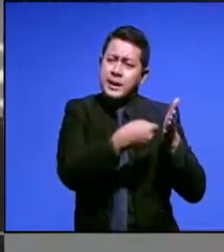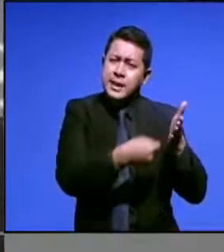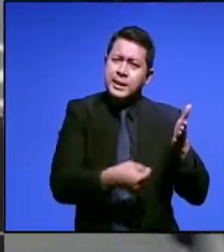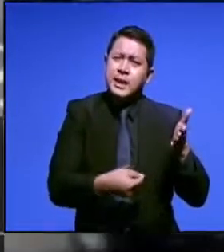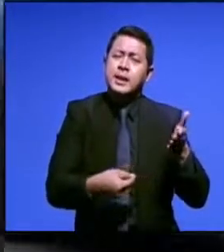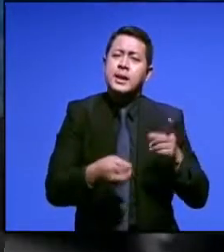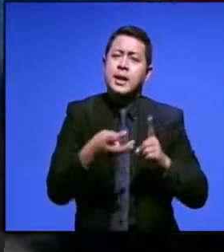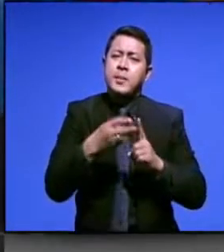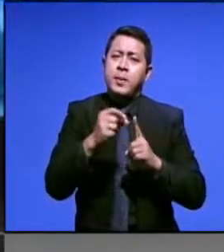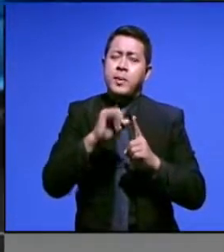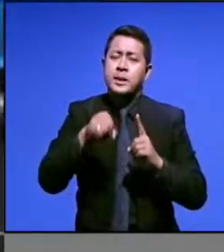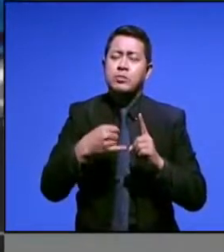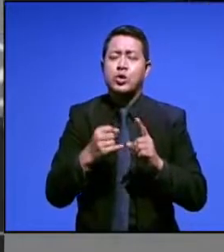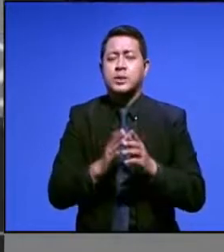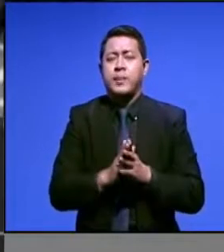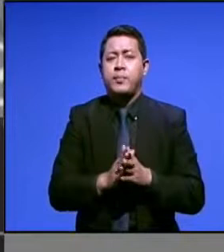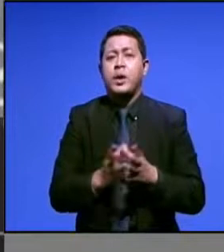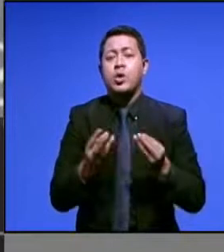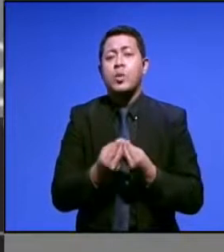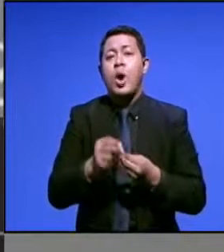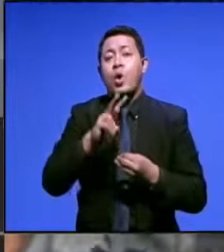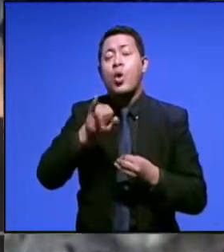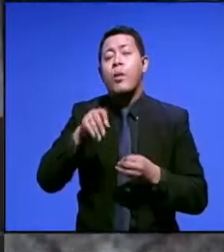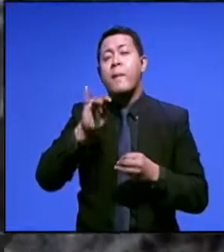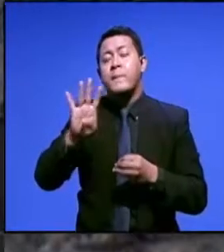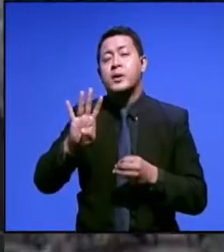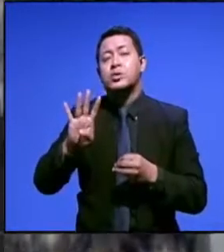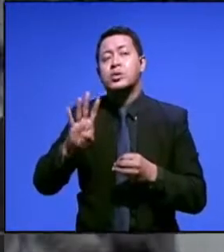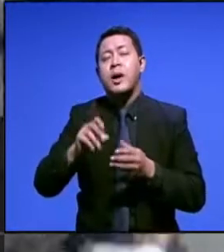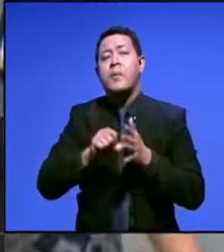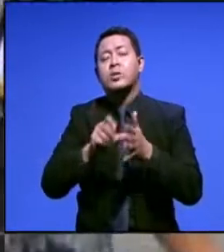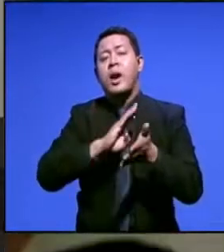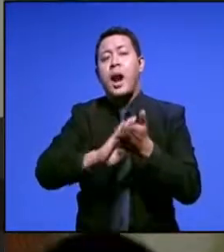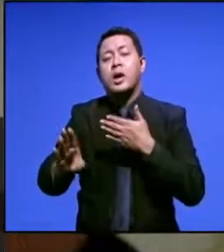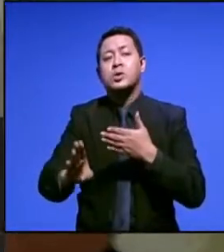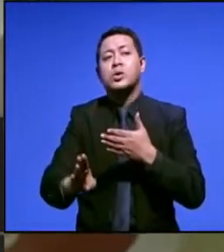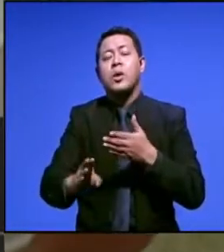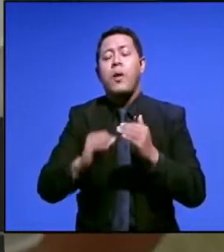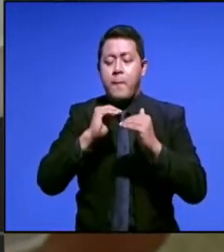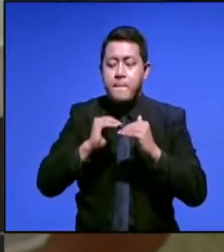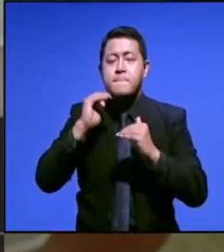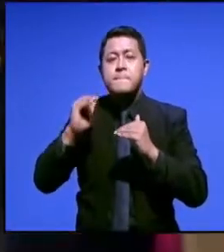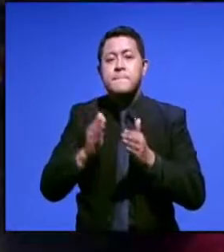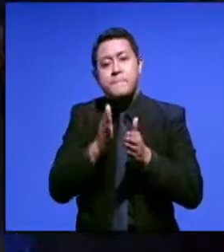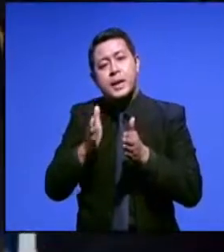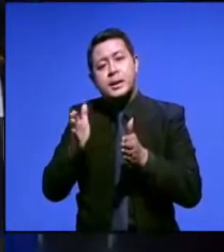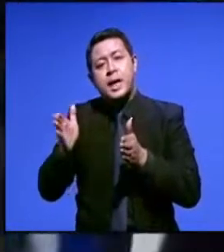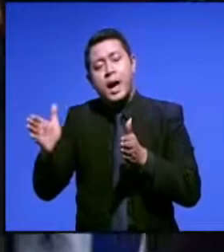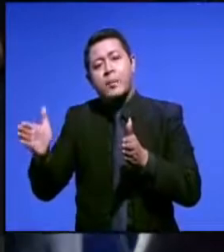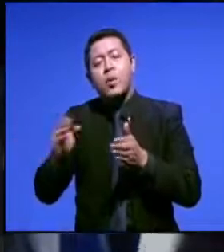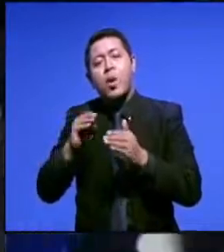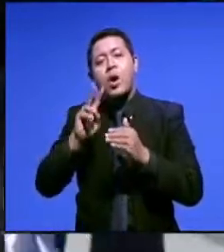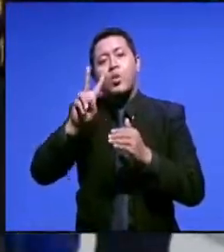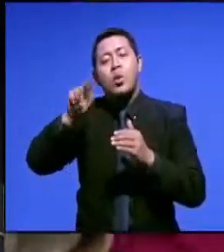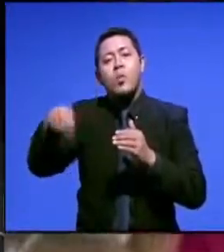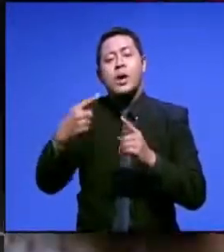Sostek. Sebanyak 2,4 juta rupiah bantuan langsung akan diberikan secara bertahap. Uang akan ditransfer 2